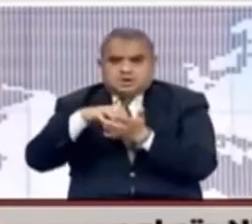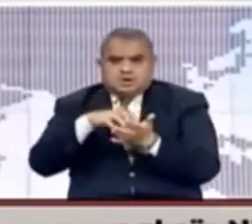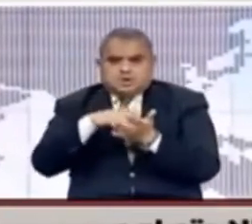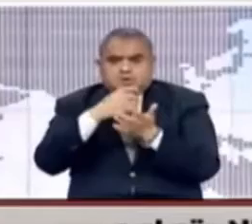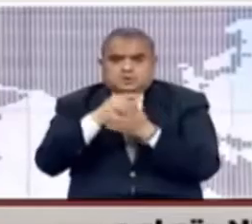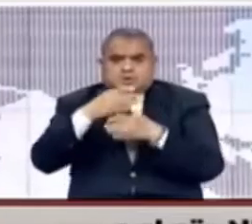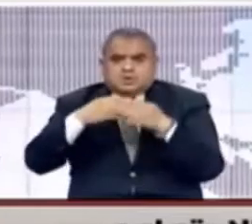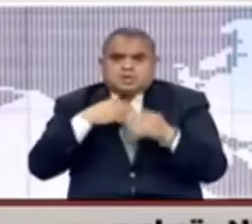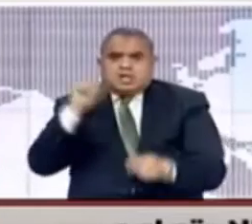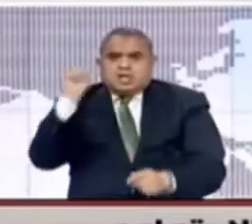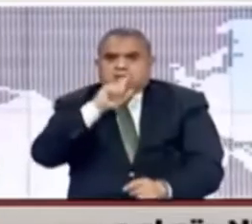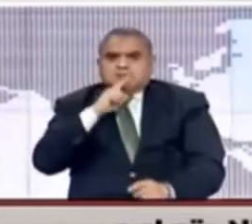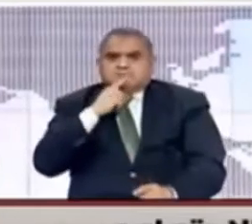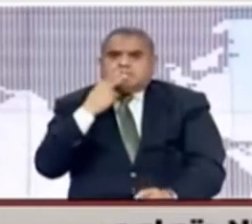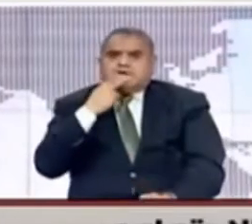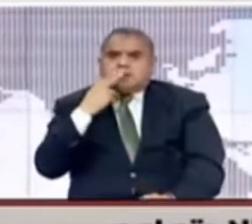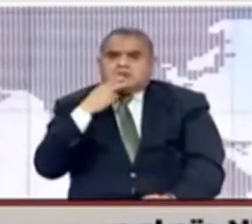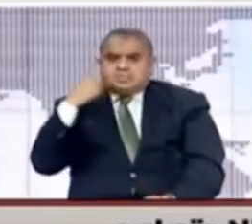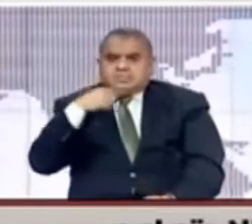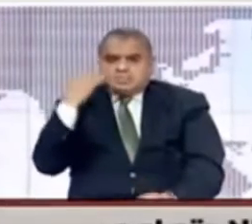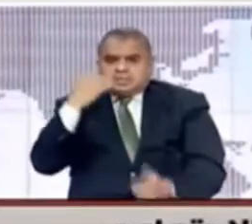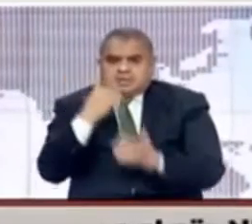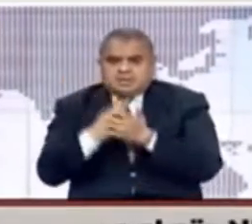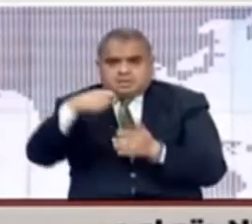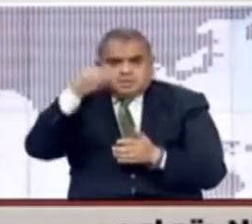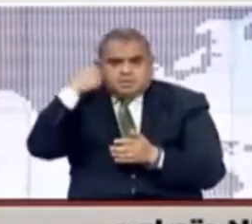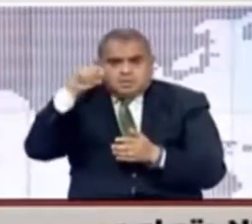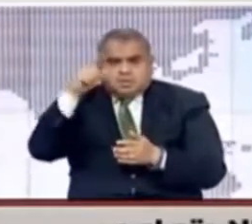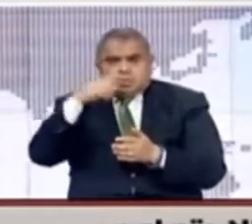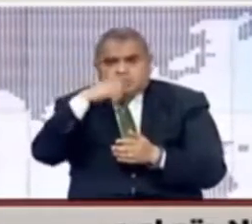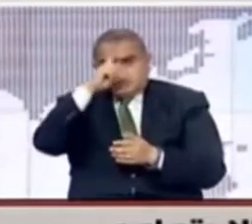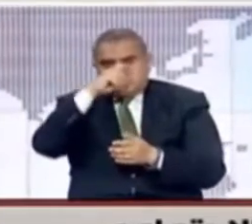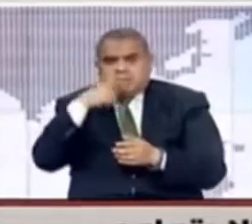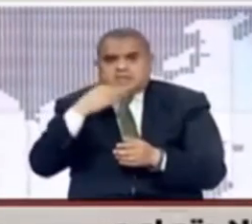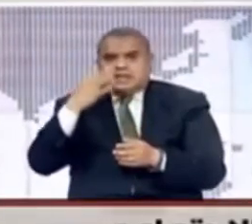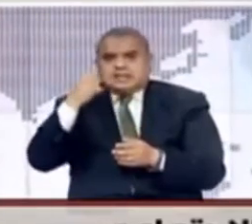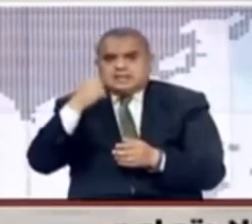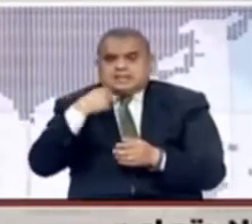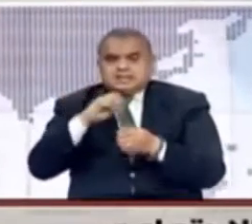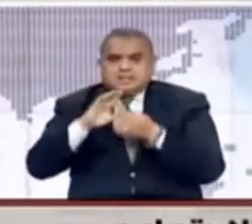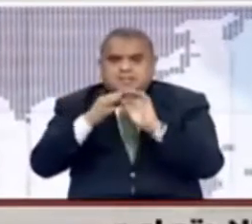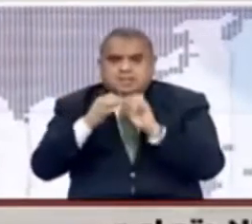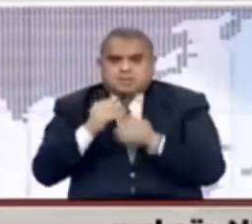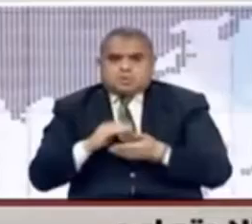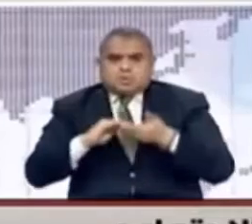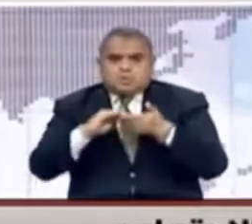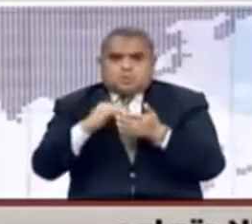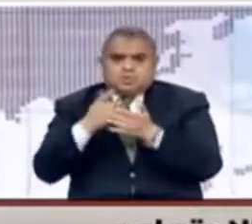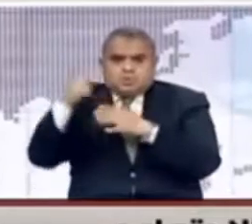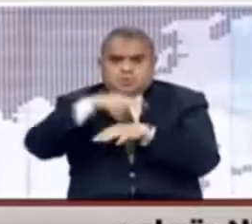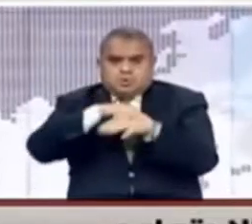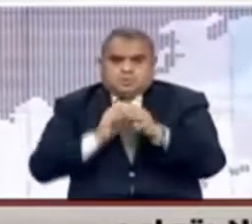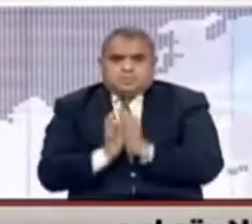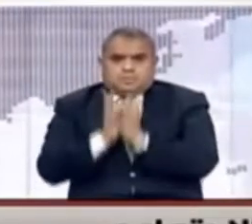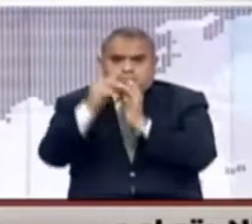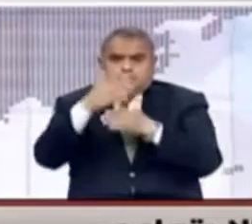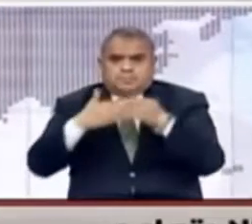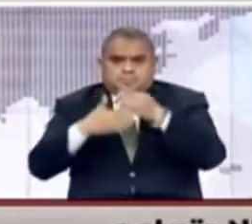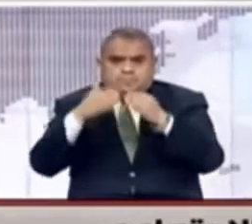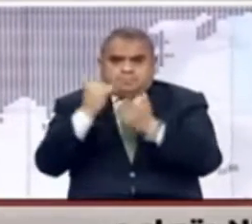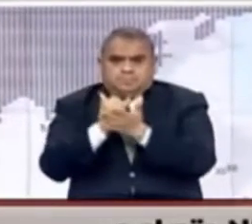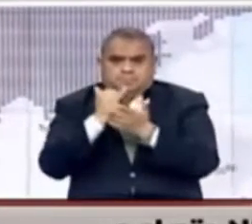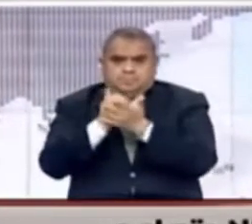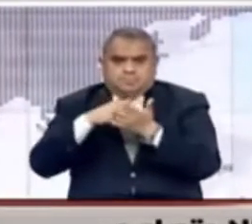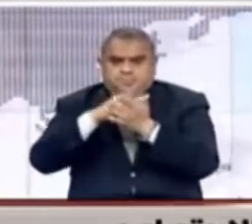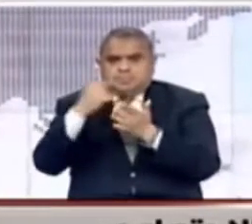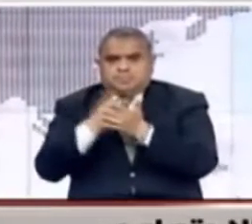بمشروع الأسمرات 3. وزارة الأوقاف توفر 30 مليون جنيه، وتتولى التضامن تجهيز الوحدات